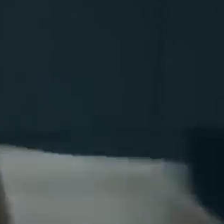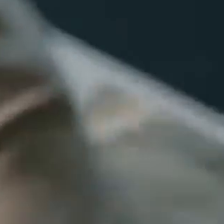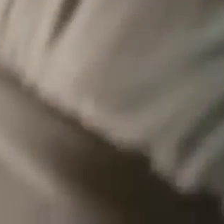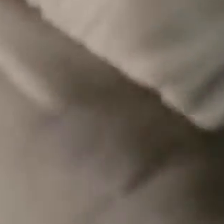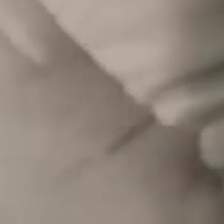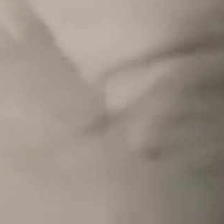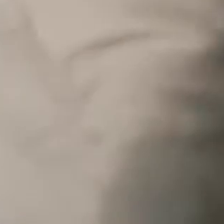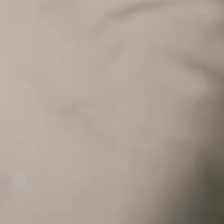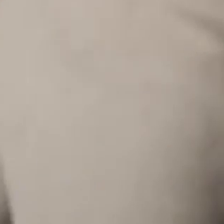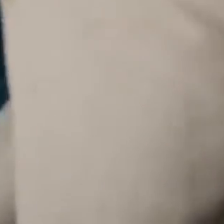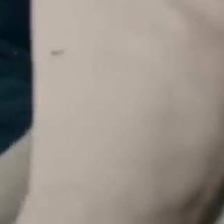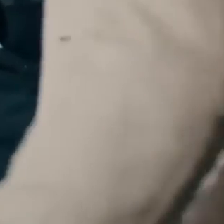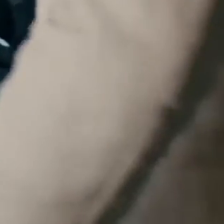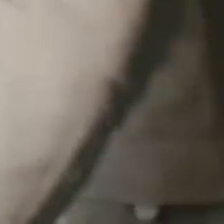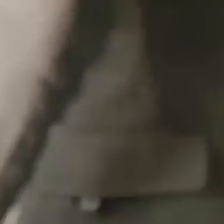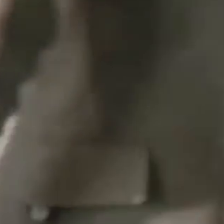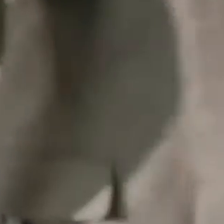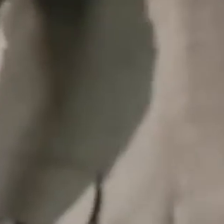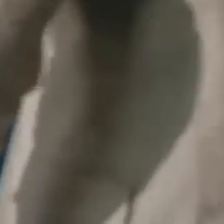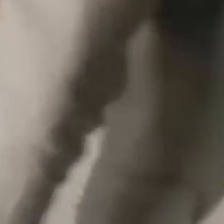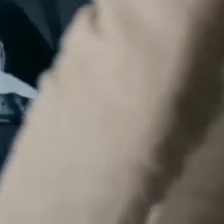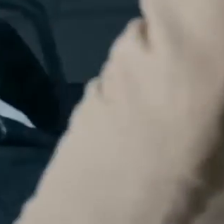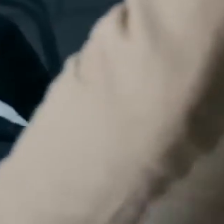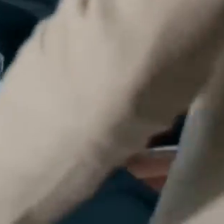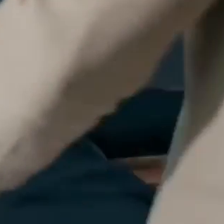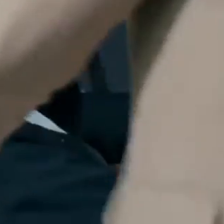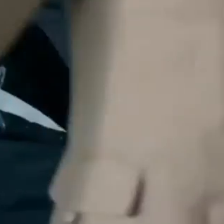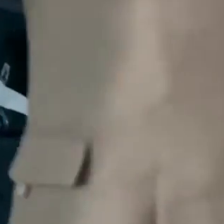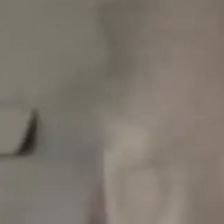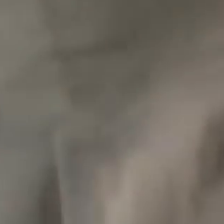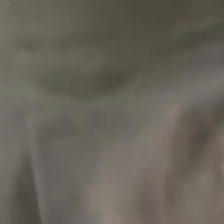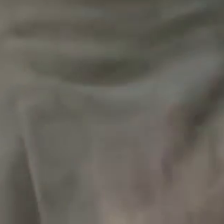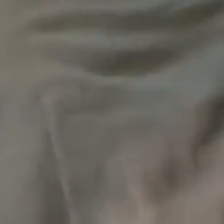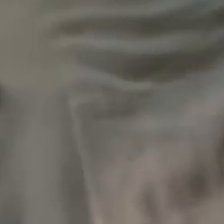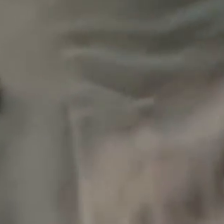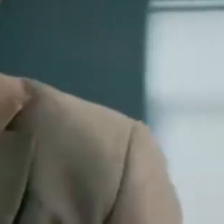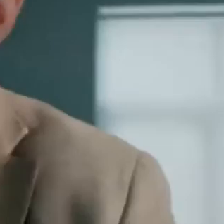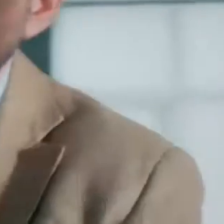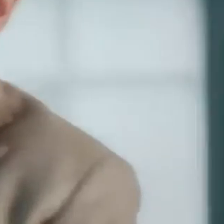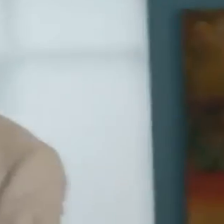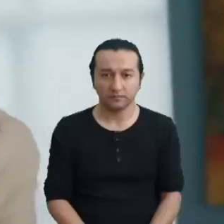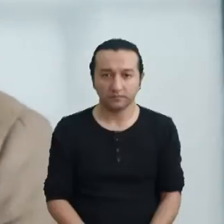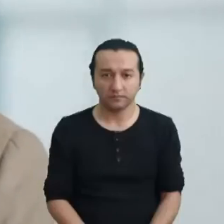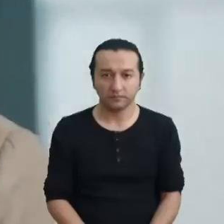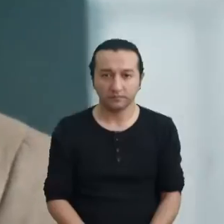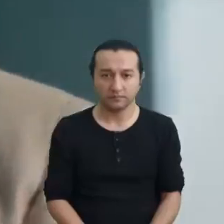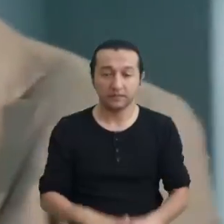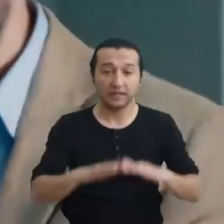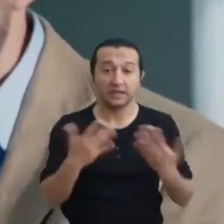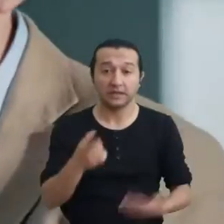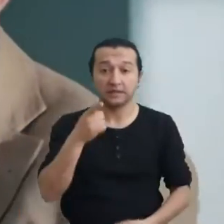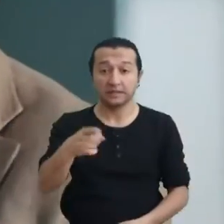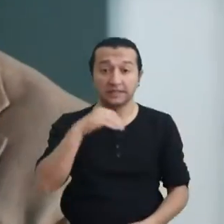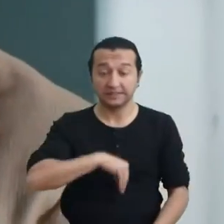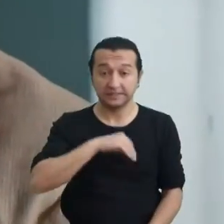Tokatladı. Tayfun'un kaşı da kanıyor. Masaya uzandı. Kafasını kaldırmaya çalışıyor. Cahit yakasından tutup kaldırdı. Eğer